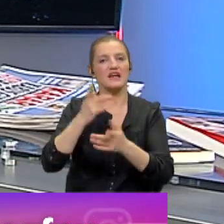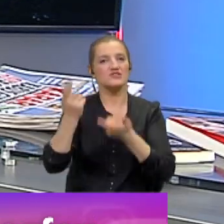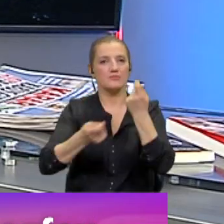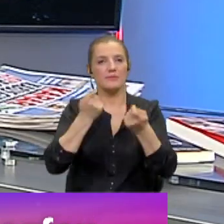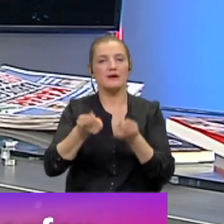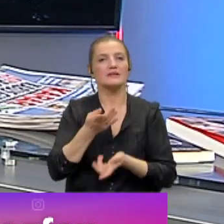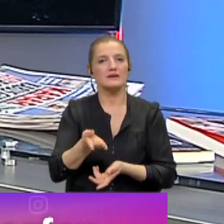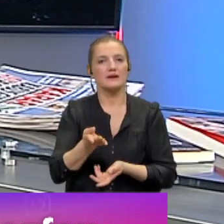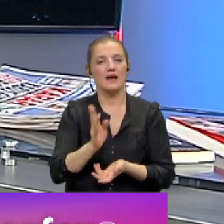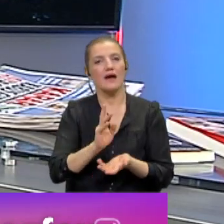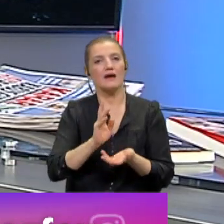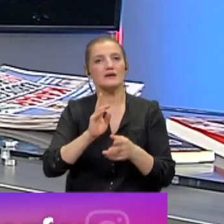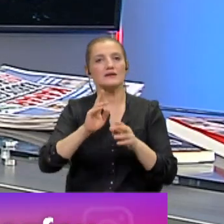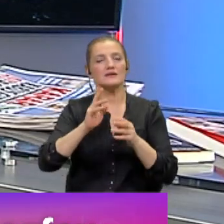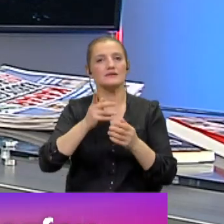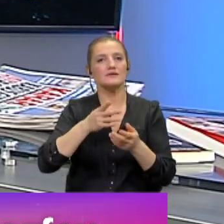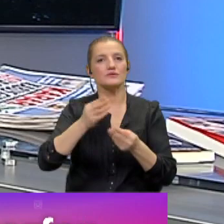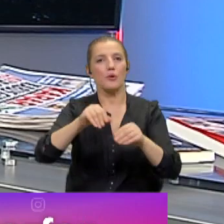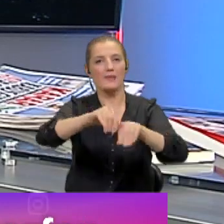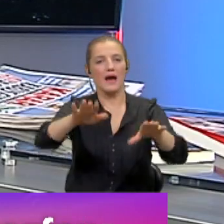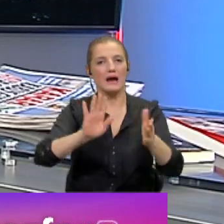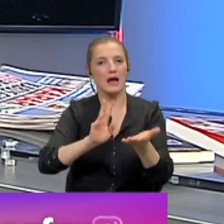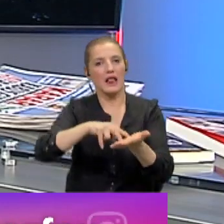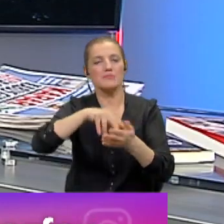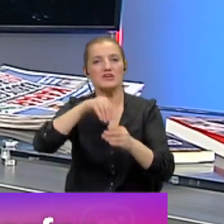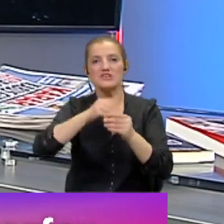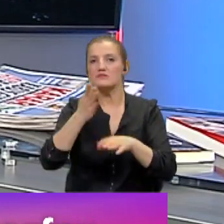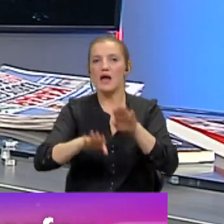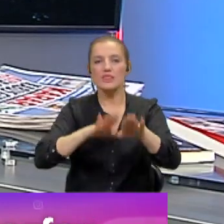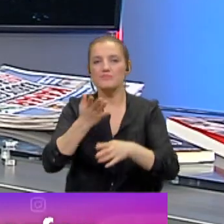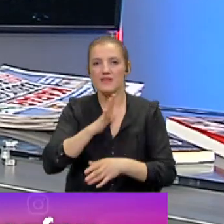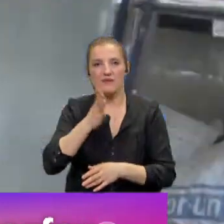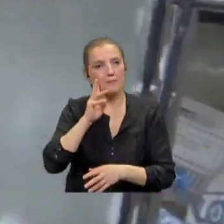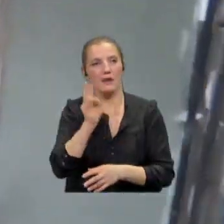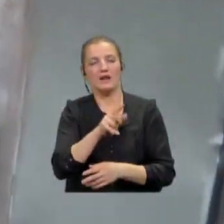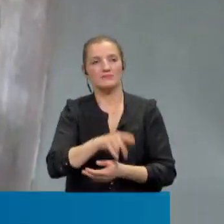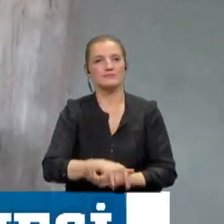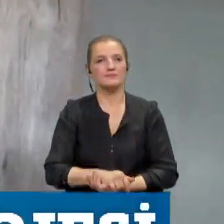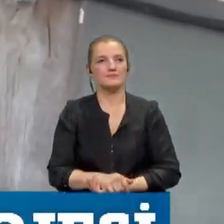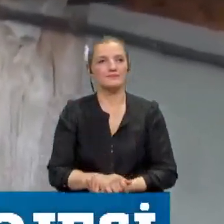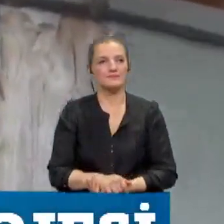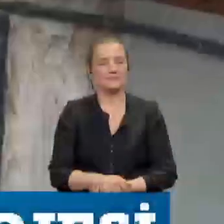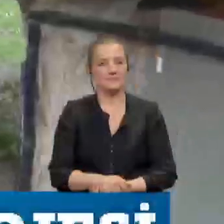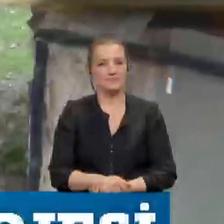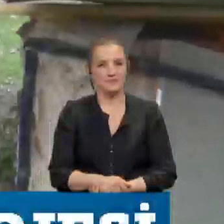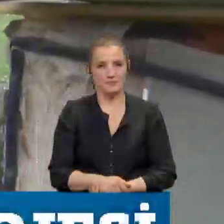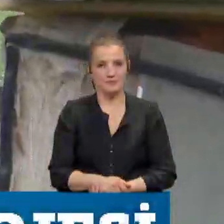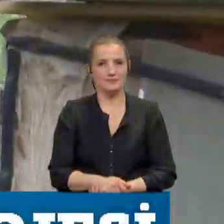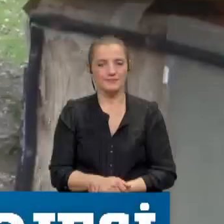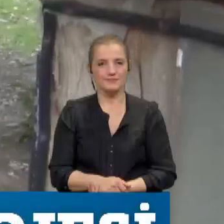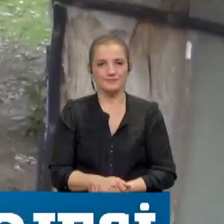kırsal kalkınma için Acaba hangi adımlar atılıyor Ondaki kalır yok Geliyor geliyor